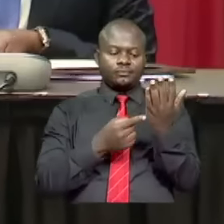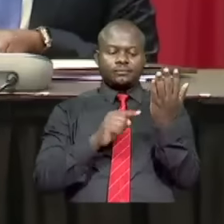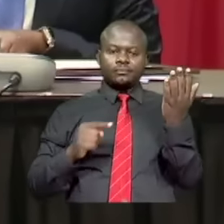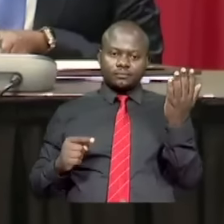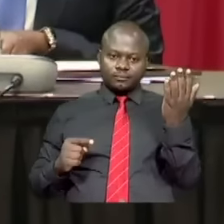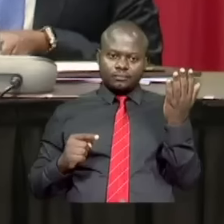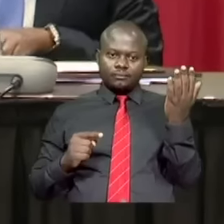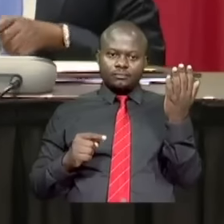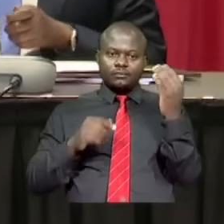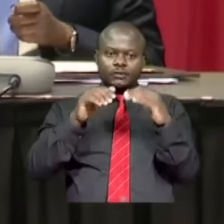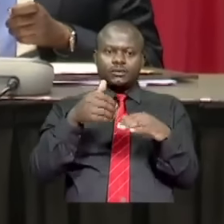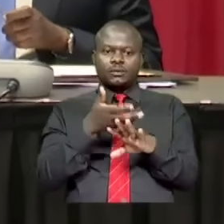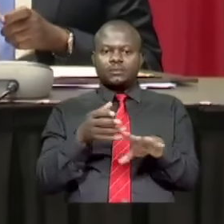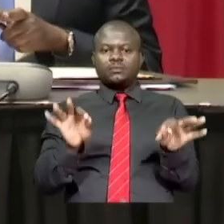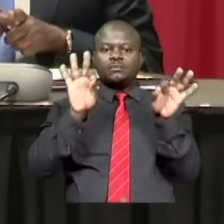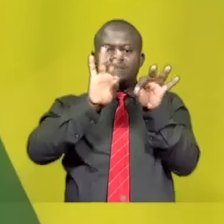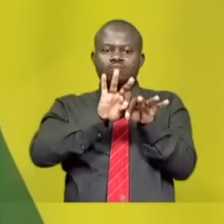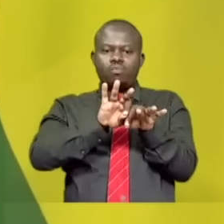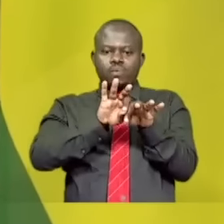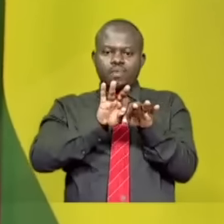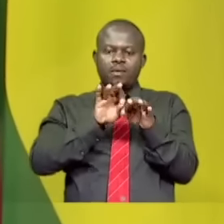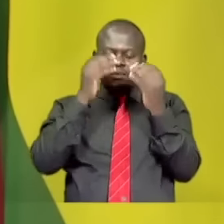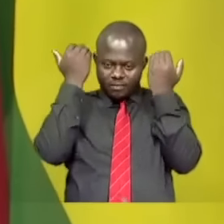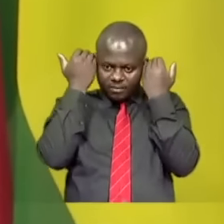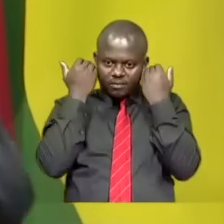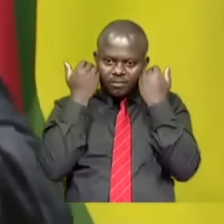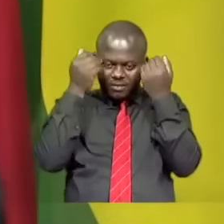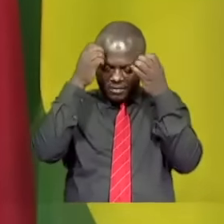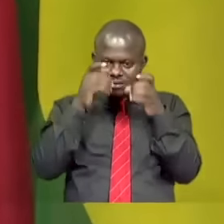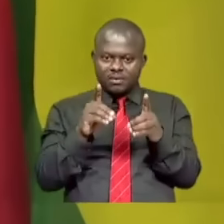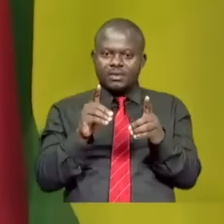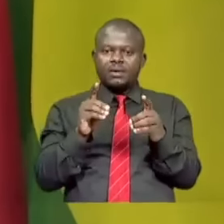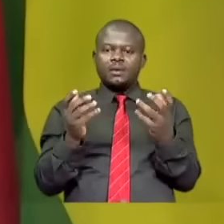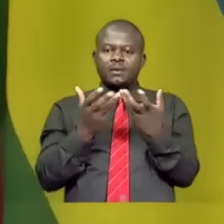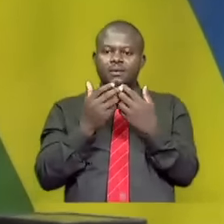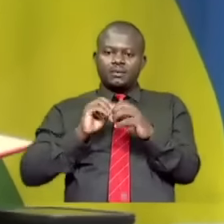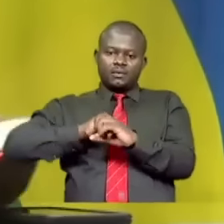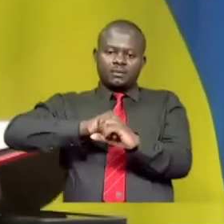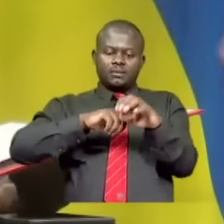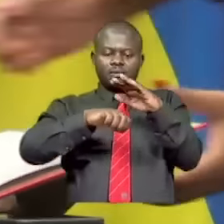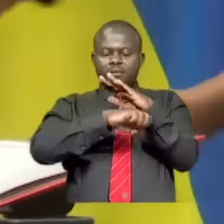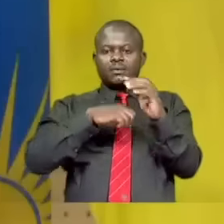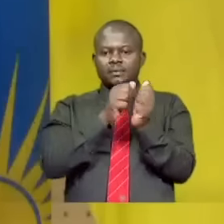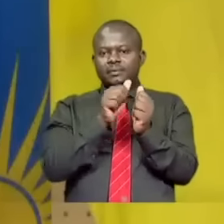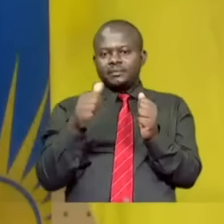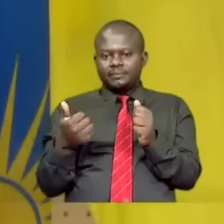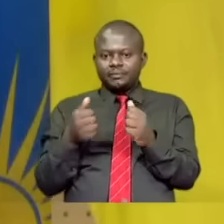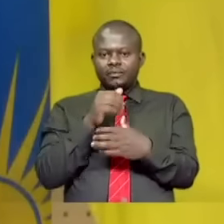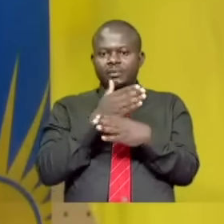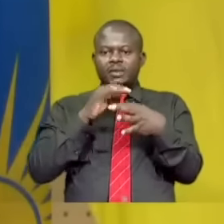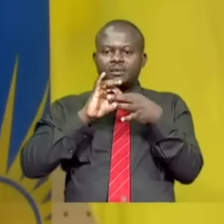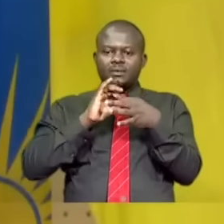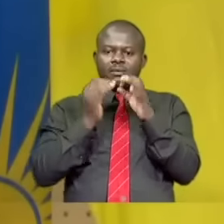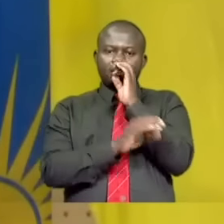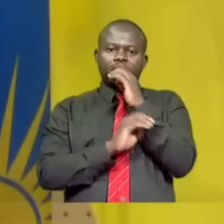ikoranabuhanga, ubucukuzi bw'amabuye y'agaciro, ubutabera, uburezi, ibijyanye no kubungabunga ibidukikije n'ibindi. Minisitiri w'Ububanyi